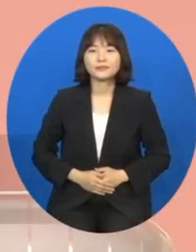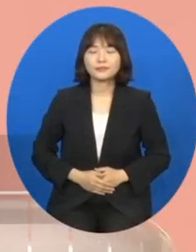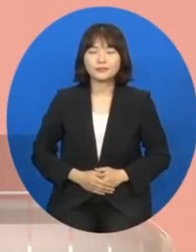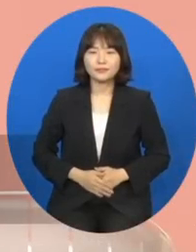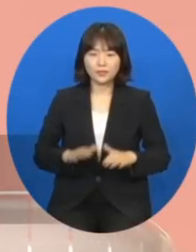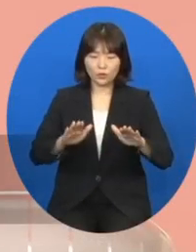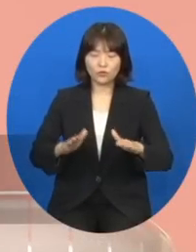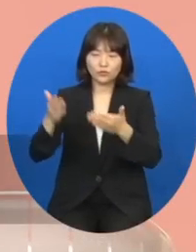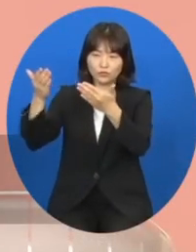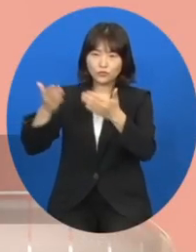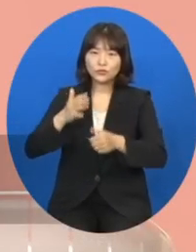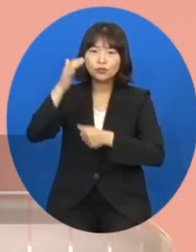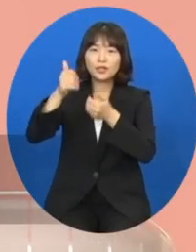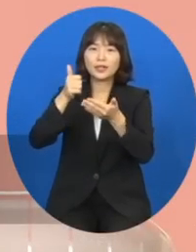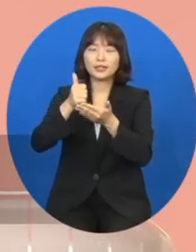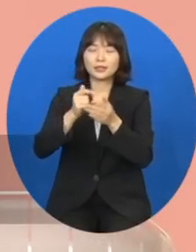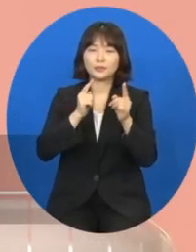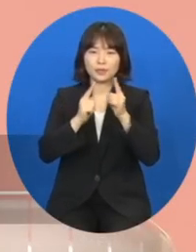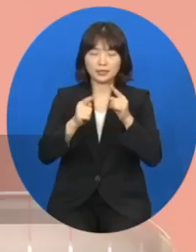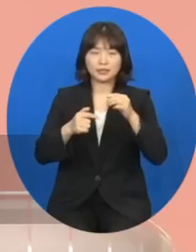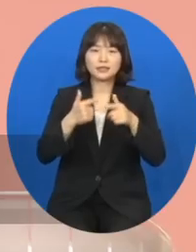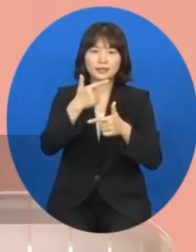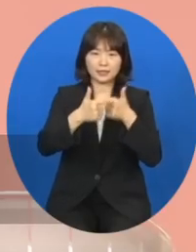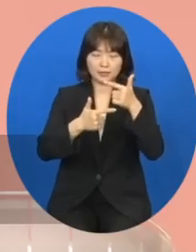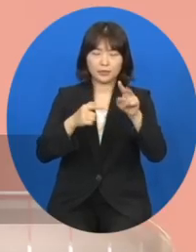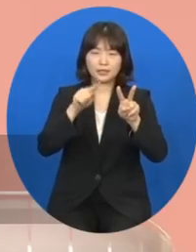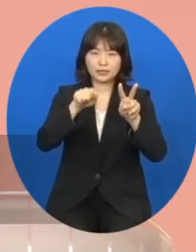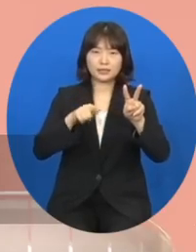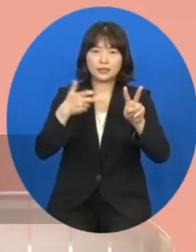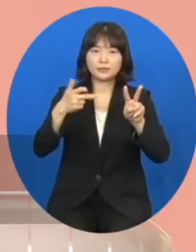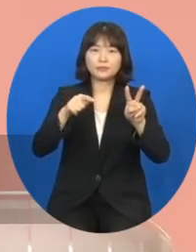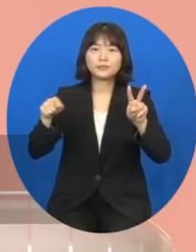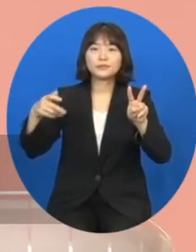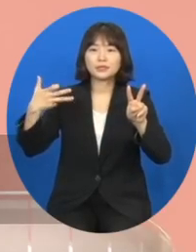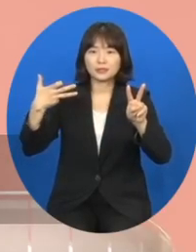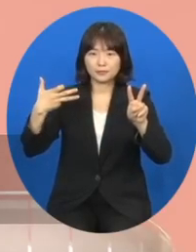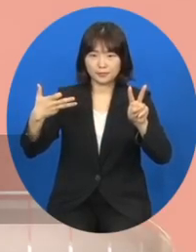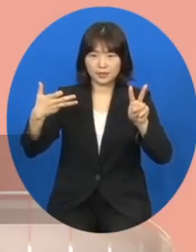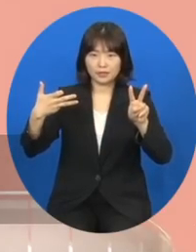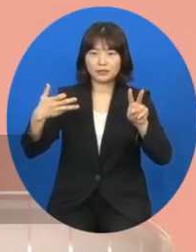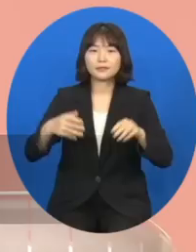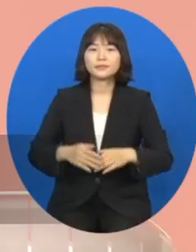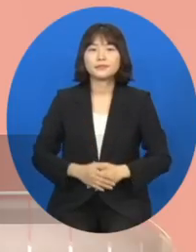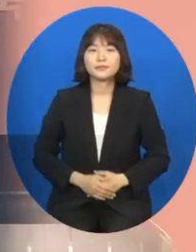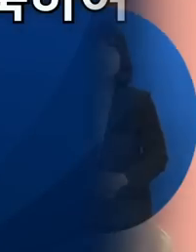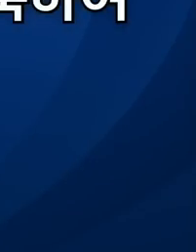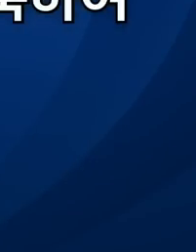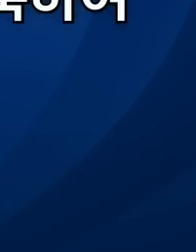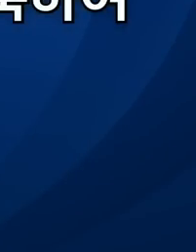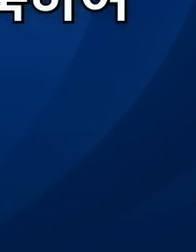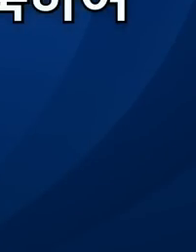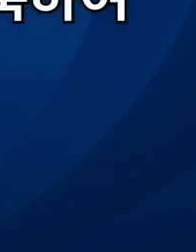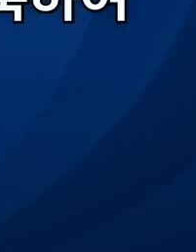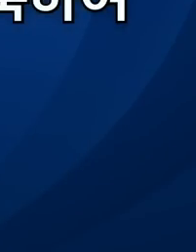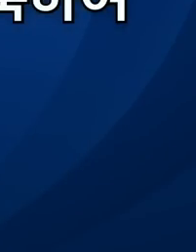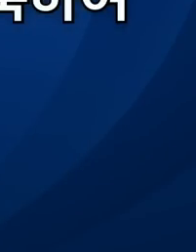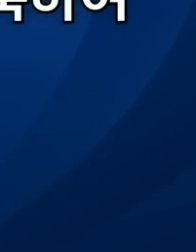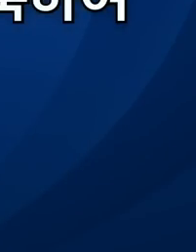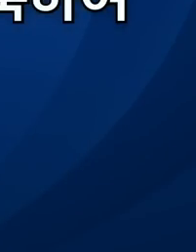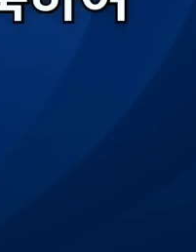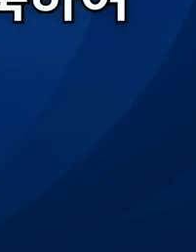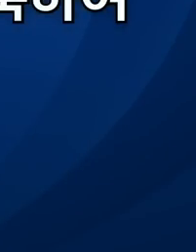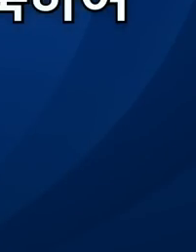오늘 우리에게 주시는 하나님의 말씀은 유예 미아 2장 17절에서 18절 말씀입니다 후에